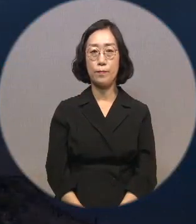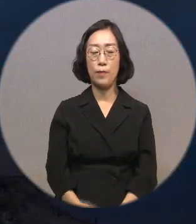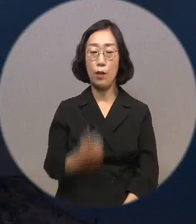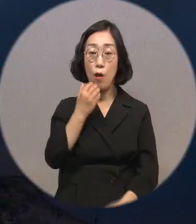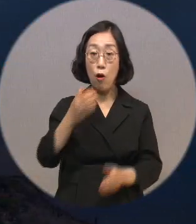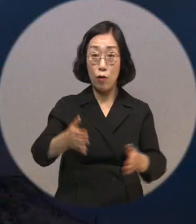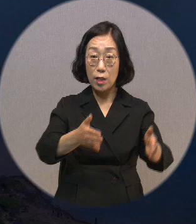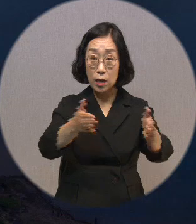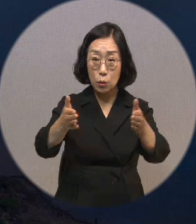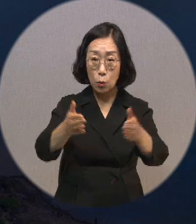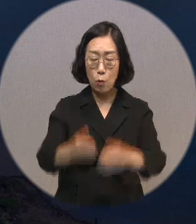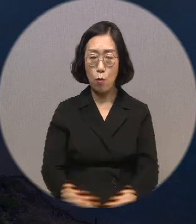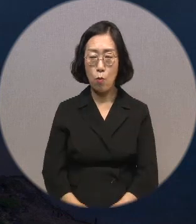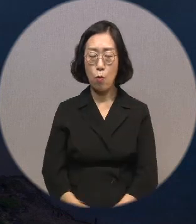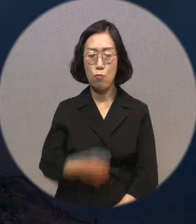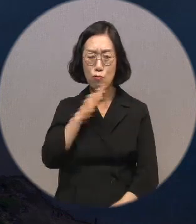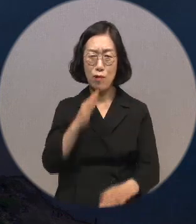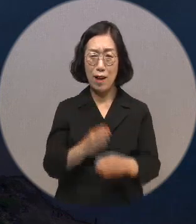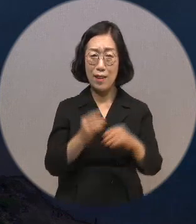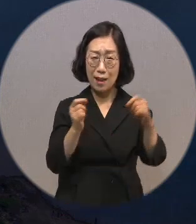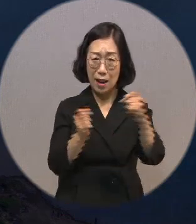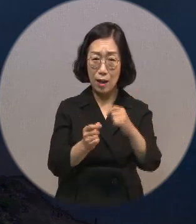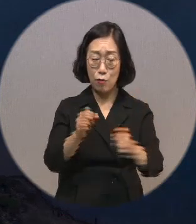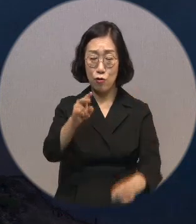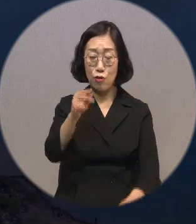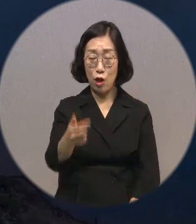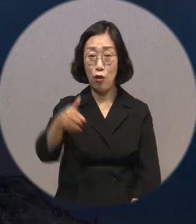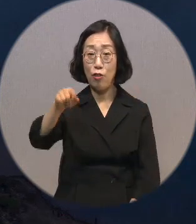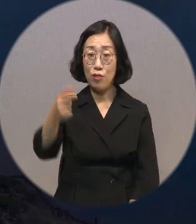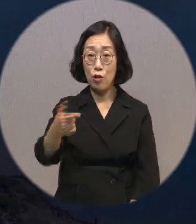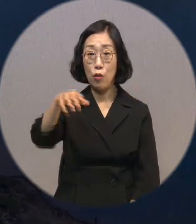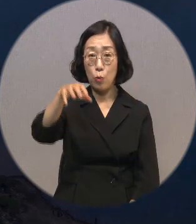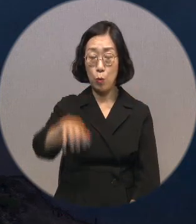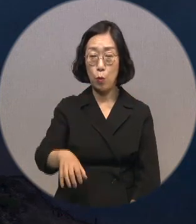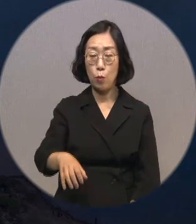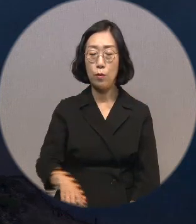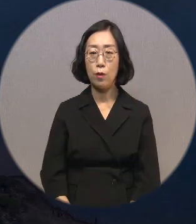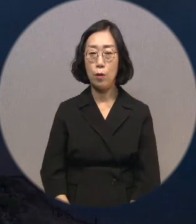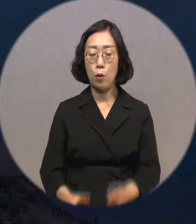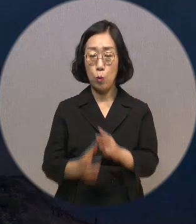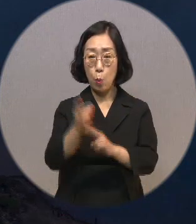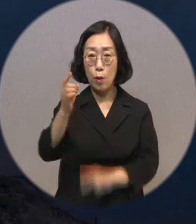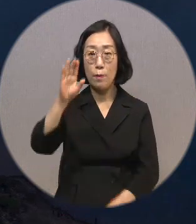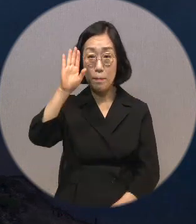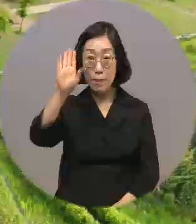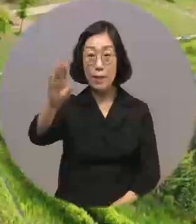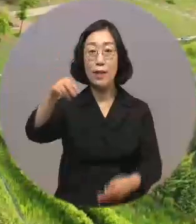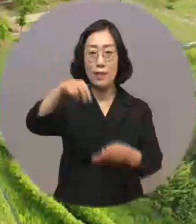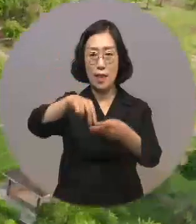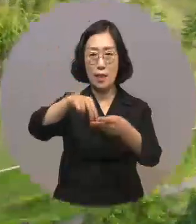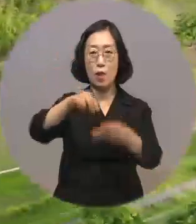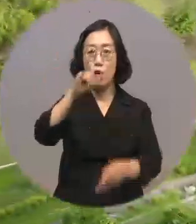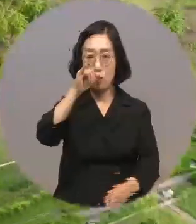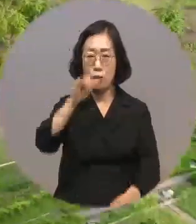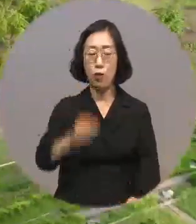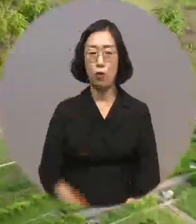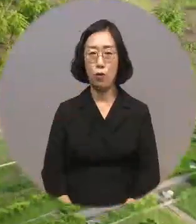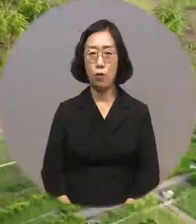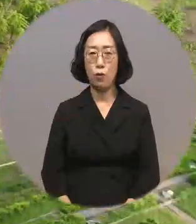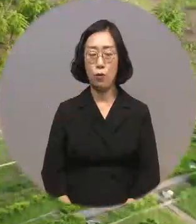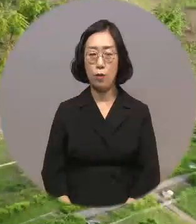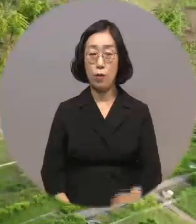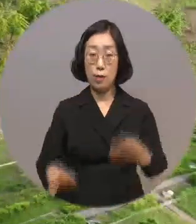경기도 최북단 한반도 중부 원점인 연천에는 한반도 통일미래센터가 자리 잡고 있는데요. 지난